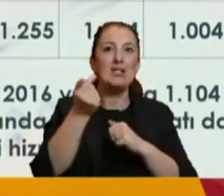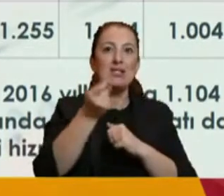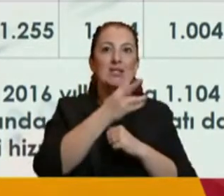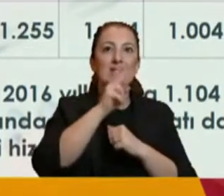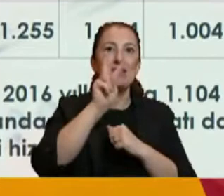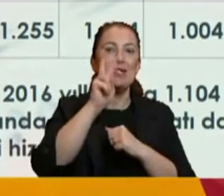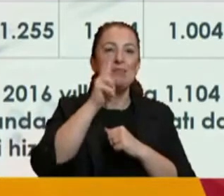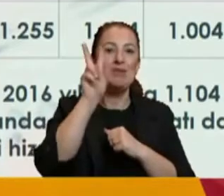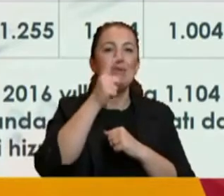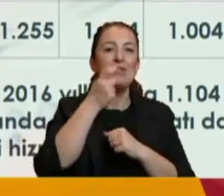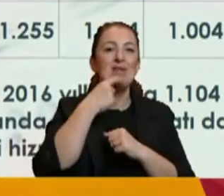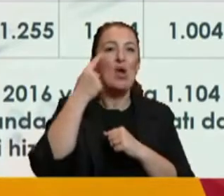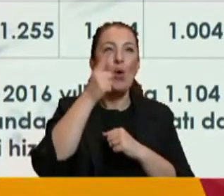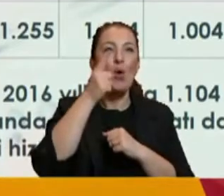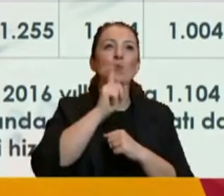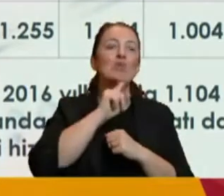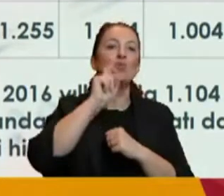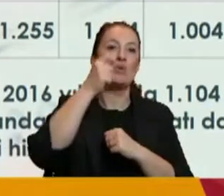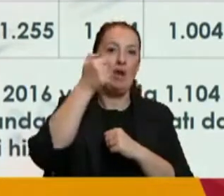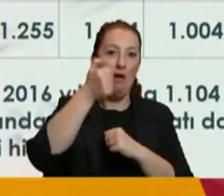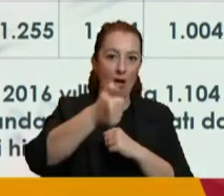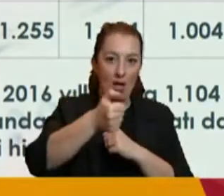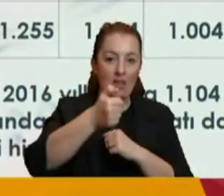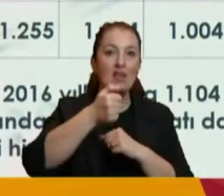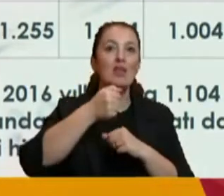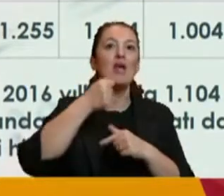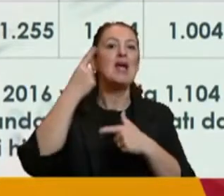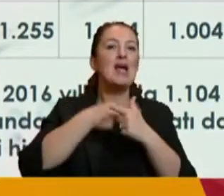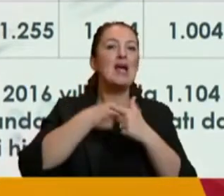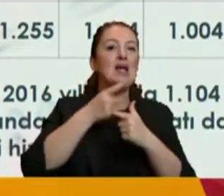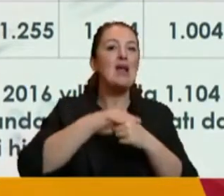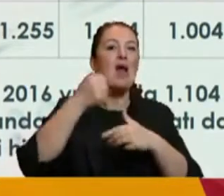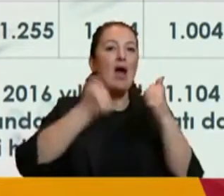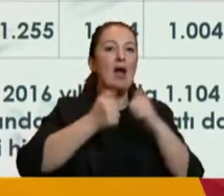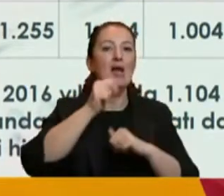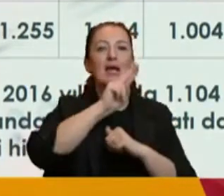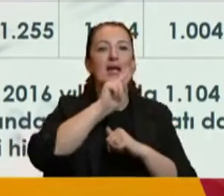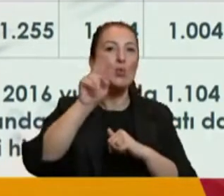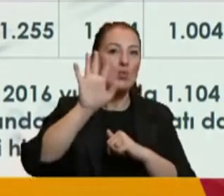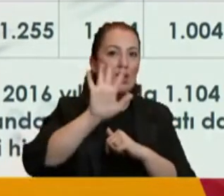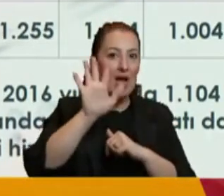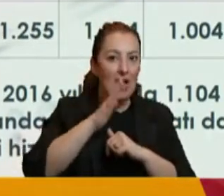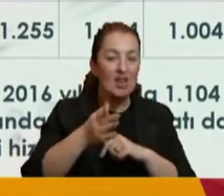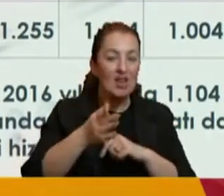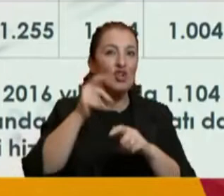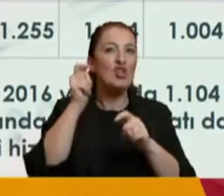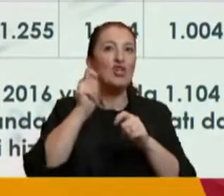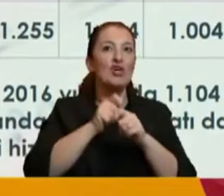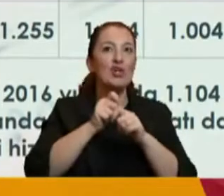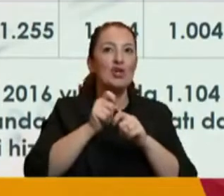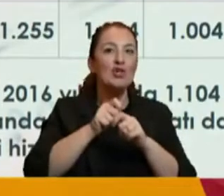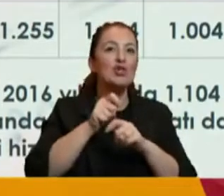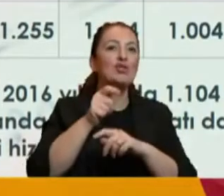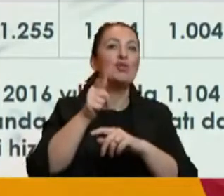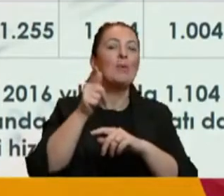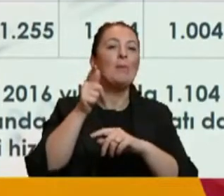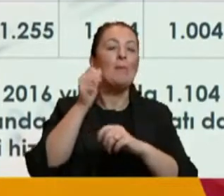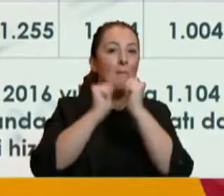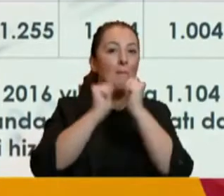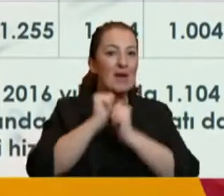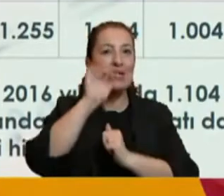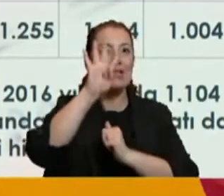2020 yılı itibari 196 kiralık araçlarımızın sayısı 750 iş makinalarımız 48